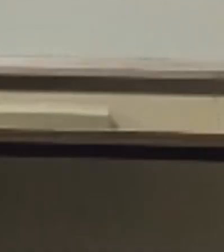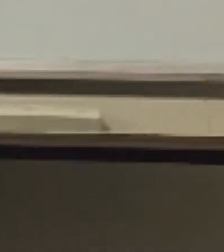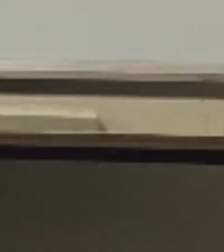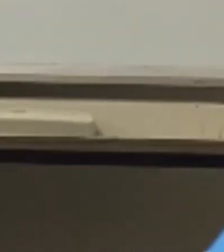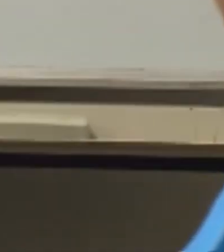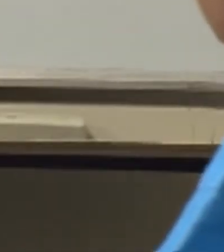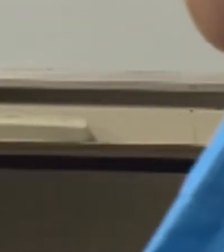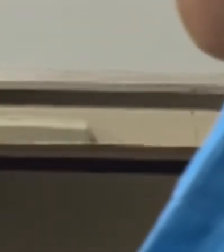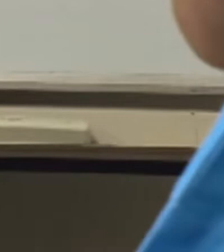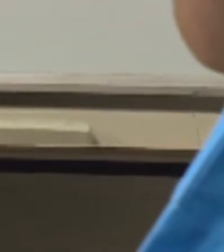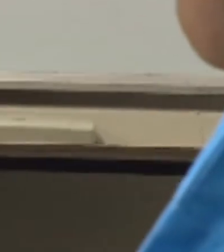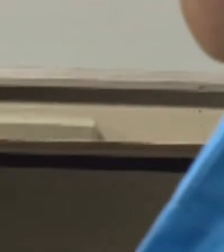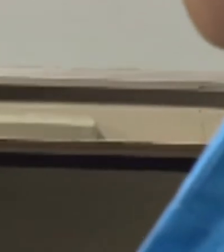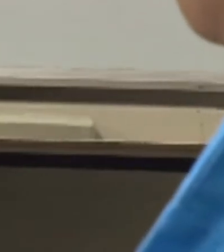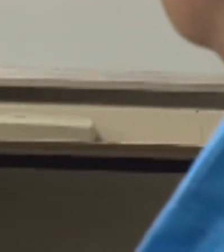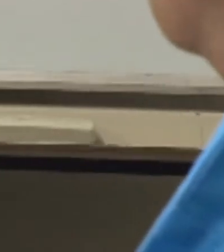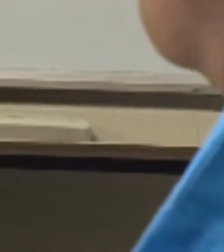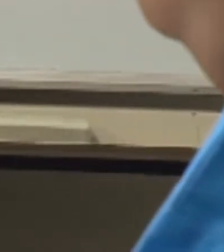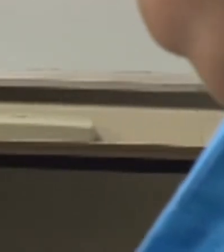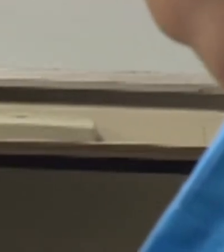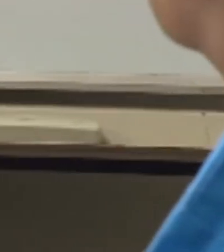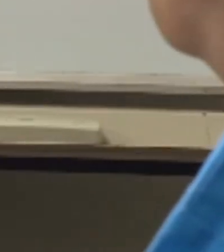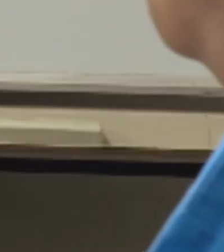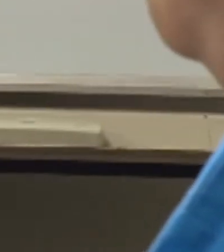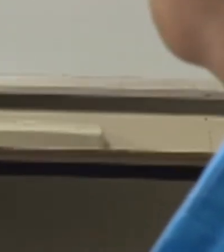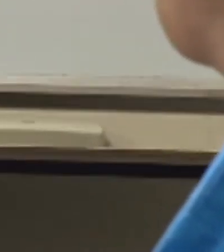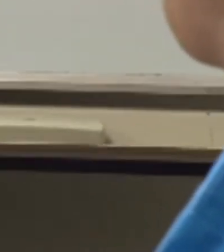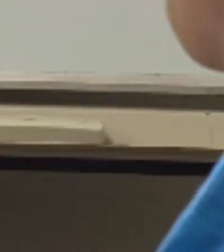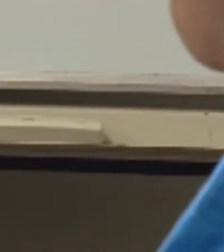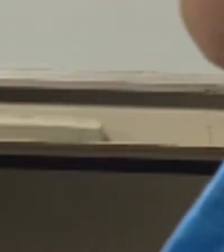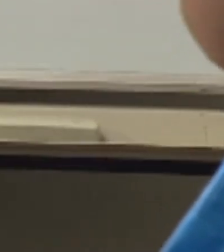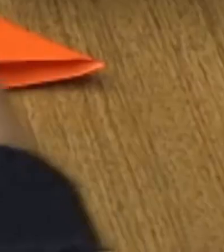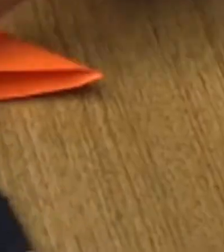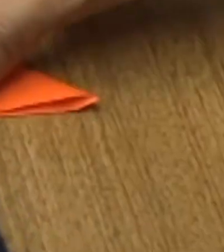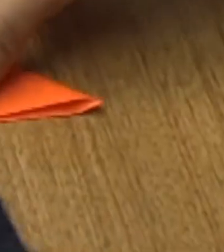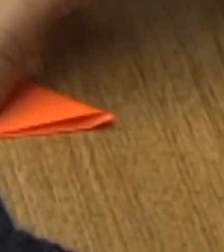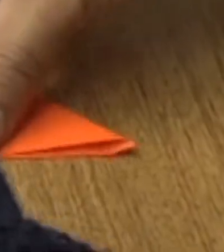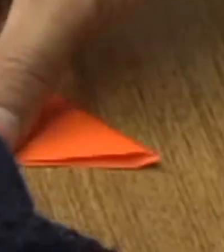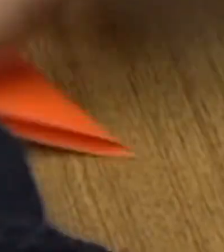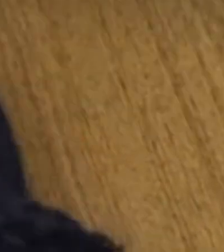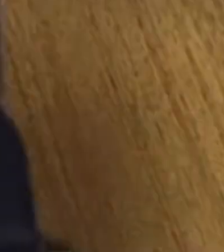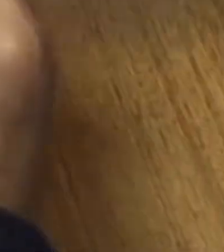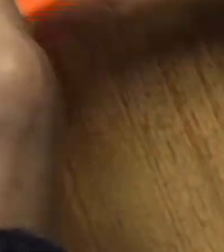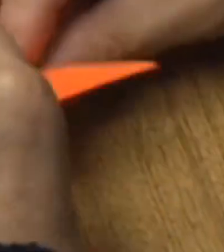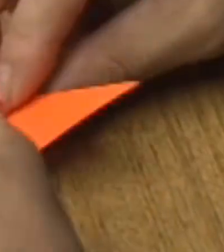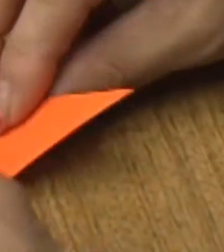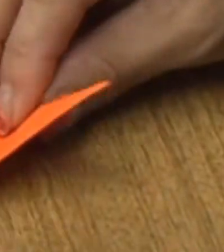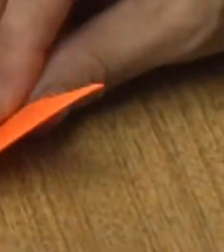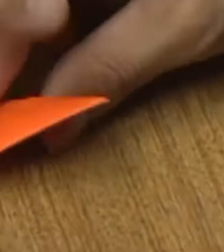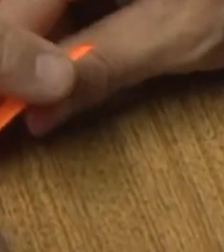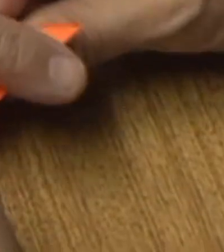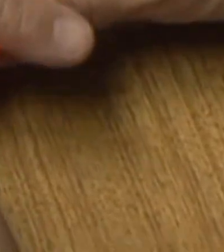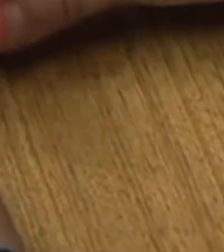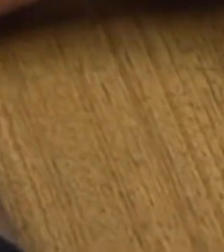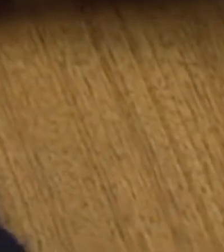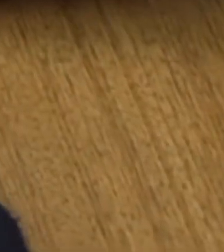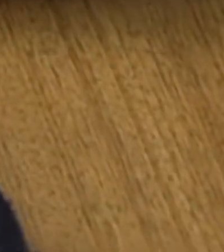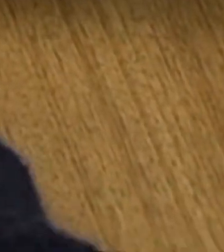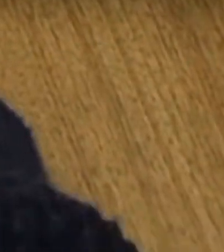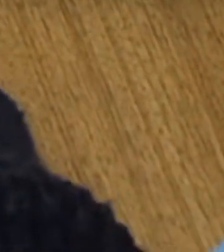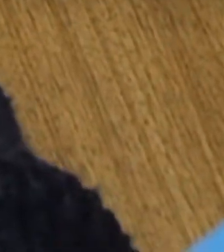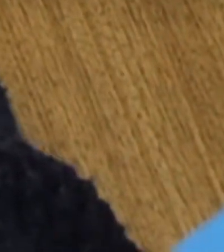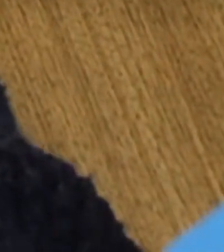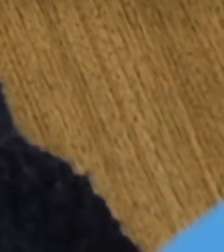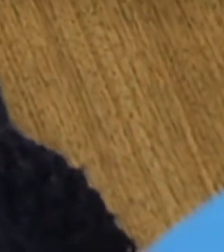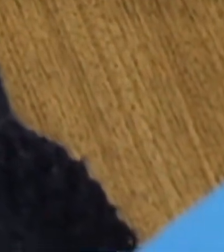はい、 中へ、 はい、はい、 自分で、 そう、はい、自分で、はい、自分でやります、自分で、 ね、で、ここで、こっちと、ひっくり返して、こっち